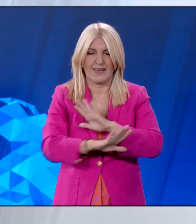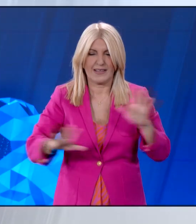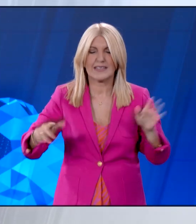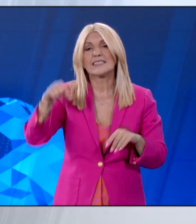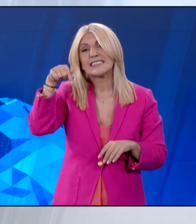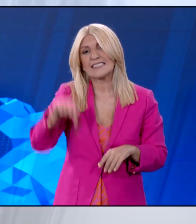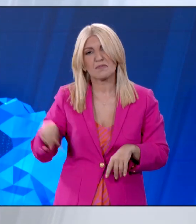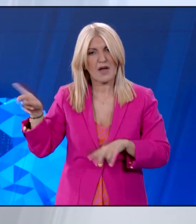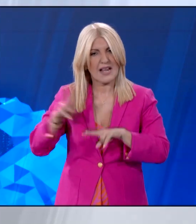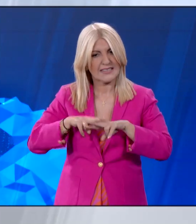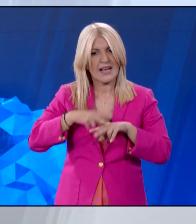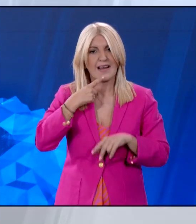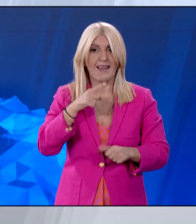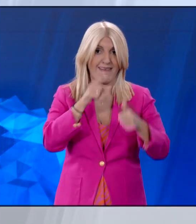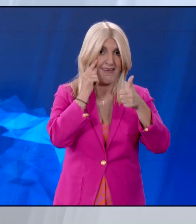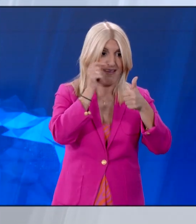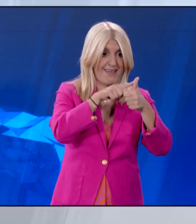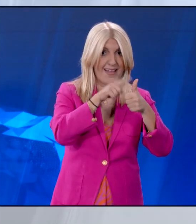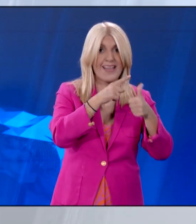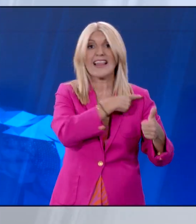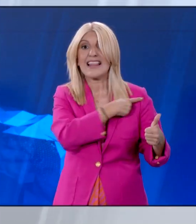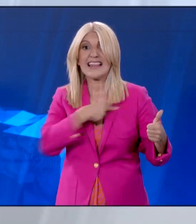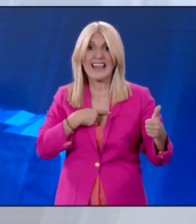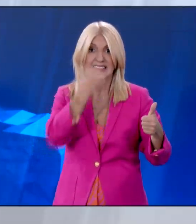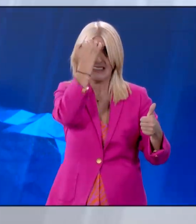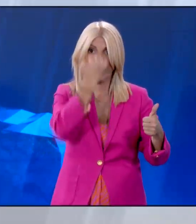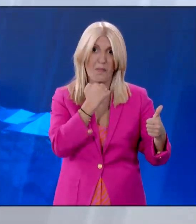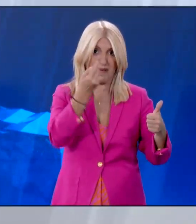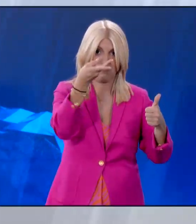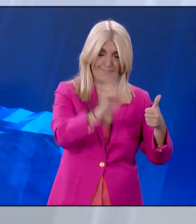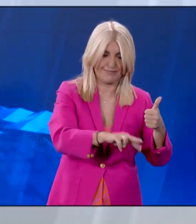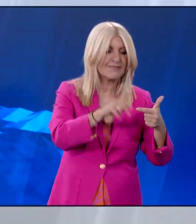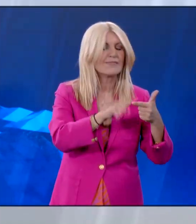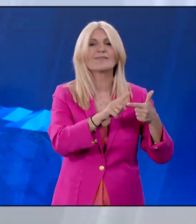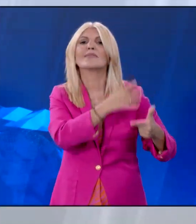στρατιωτικό διοικητή της Χαμάς, Μοχάμεντ Ντεϊφ, σε επιχείρησή του στο Χαν